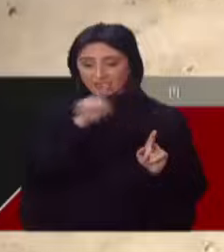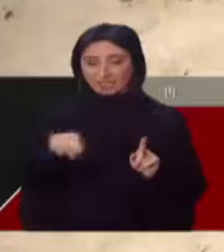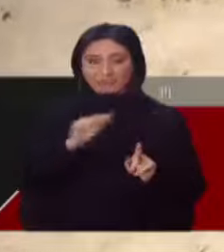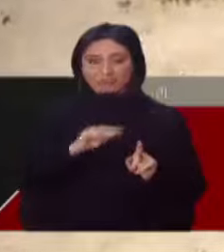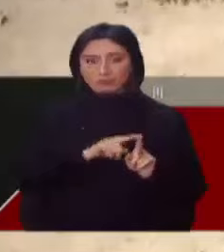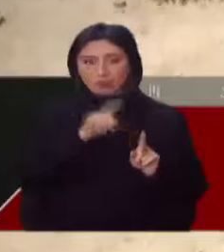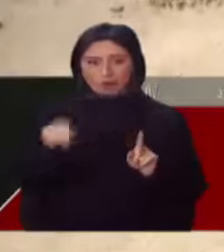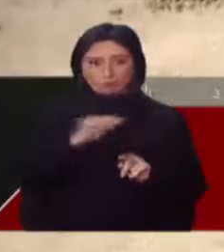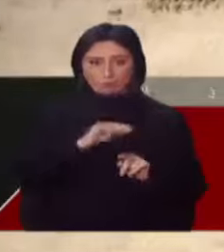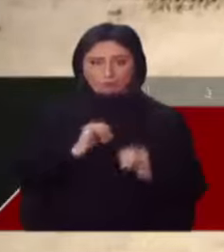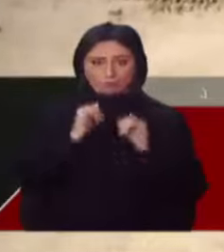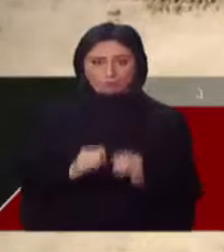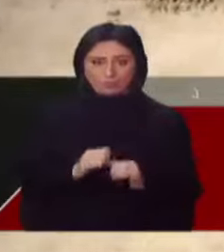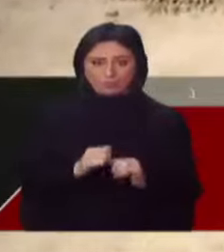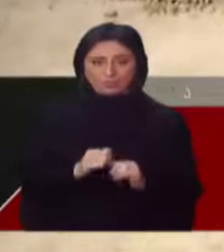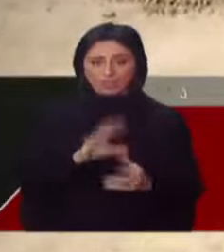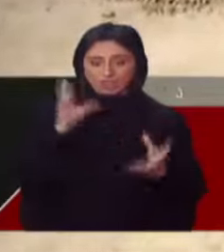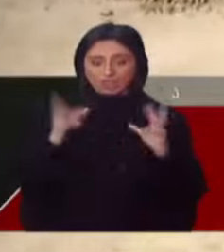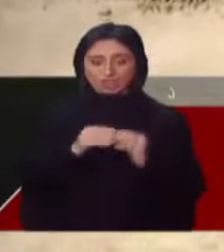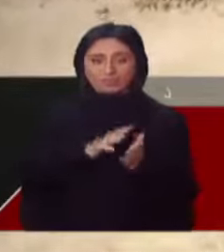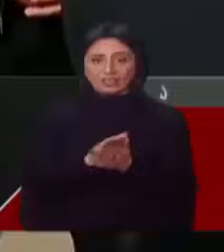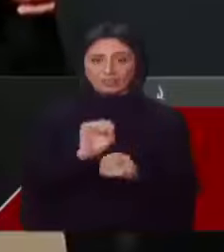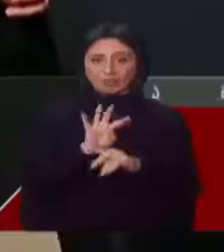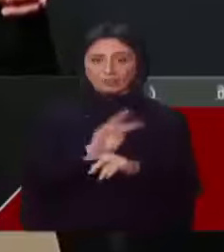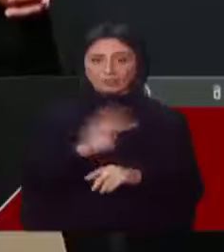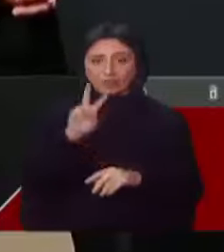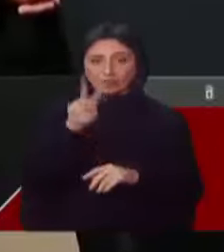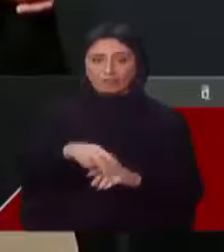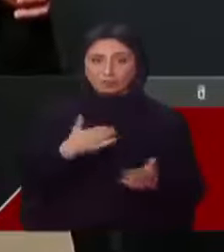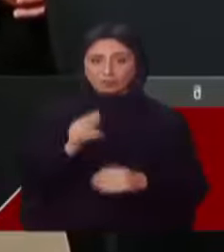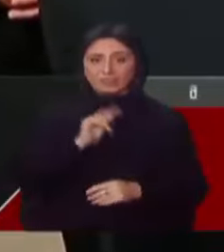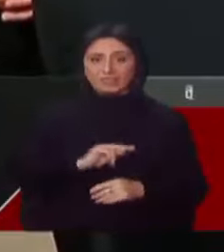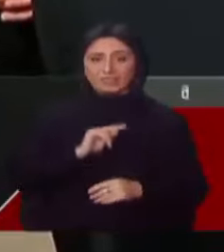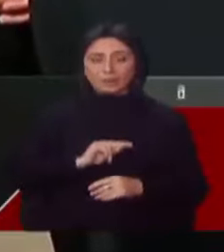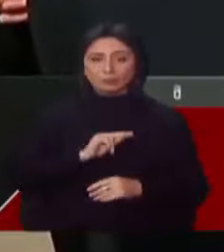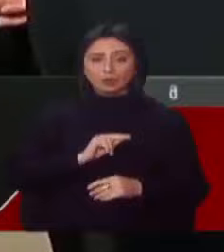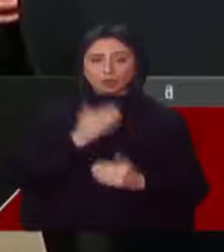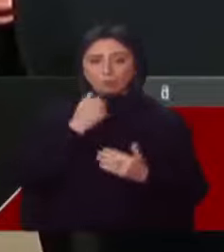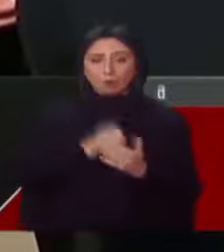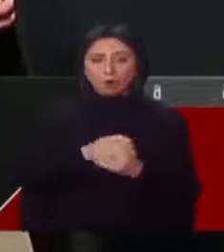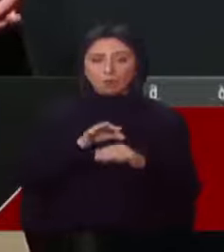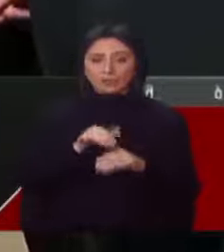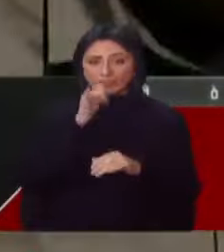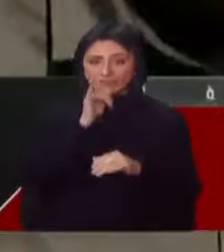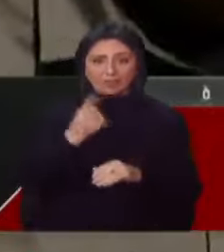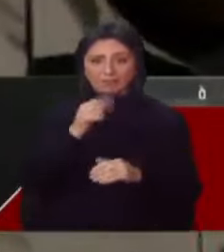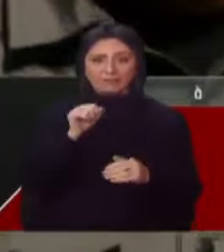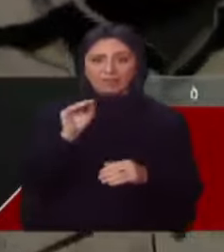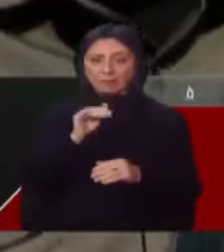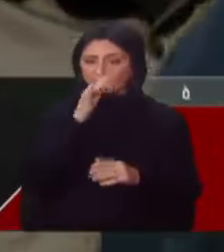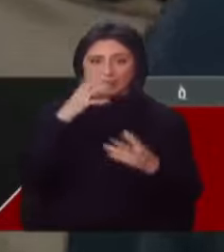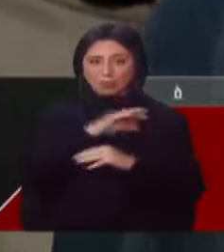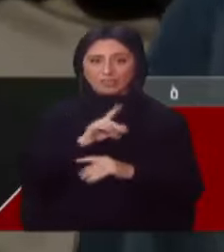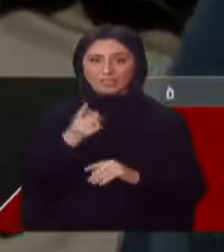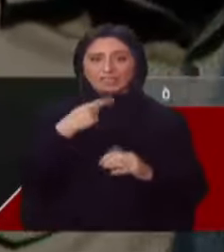დაიწყეს სამუშაოები წერეთლის გამზირზე. ჯამში დახარჯეს 14 მილიონი ლარი, თუმცა სამუშაოების ბოლომდე მიყვანეს 1 თებერვალამდე.